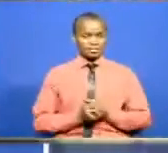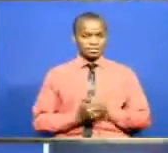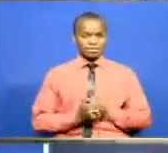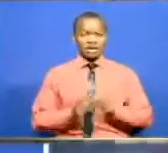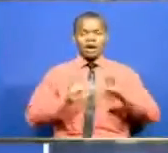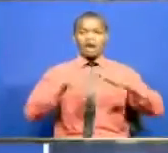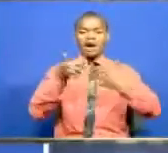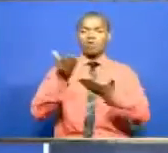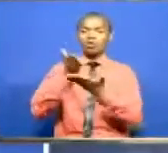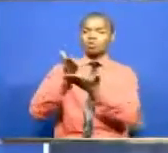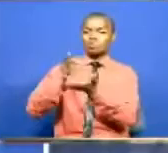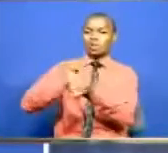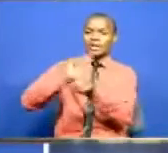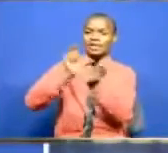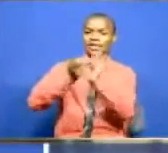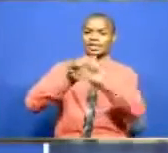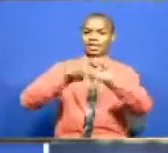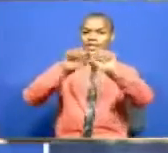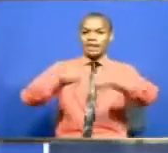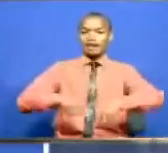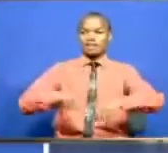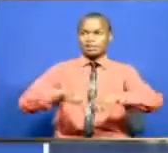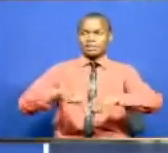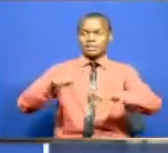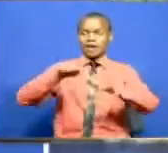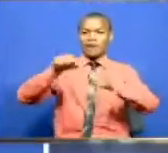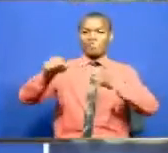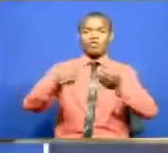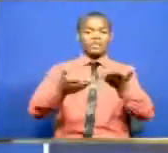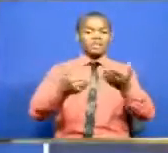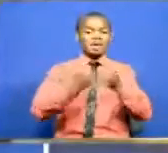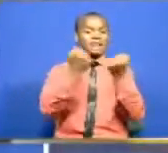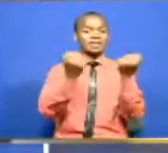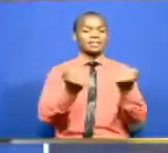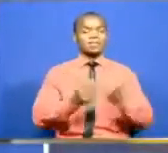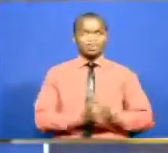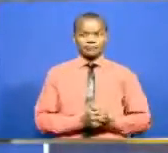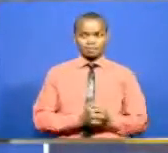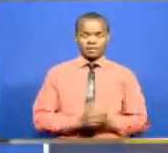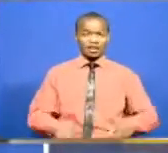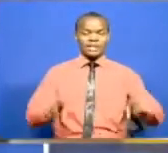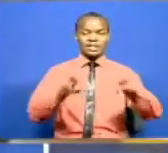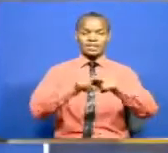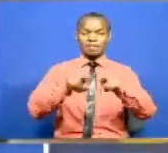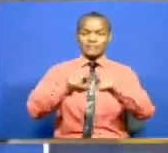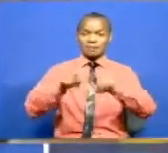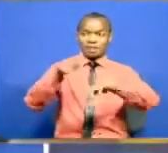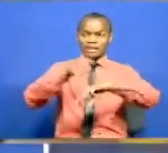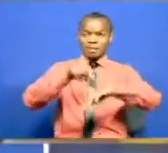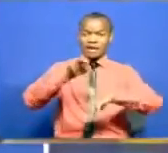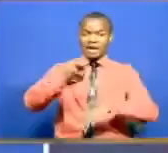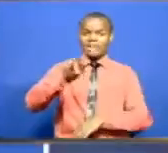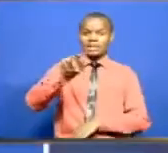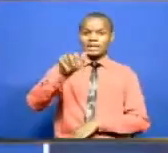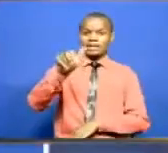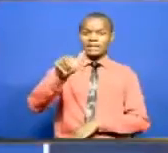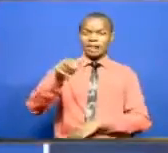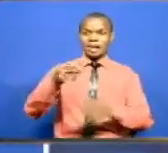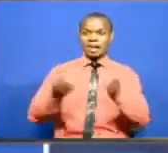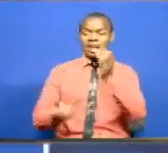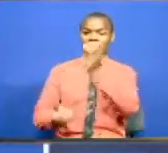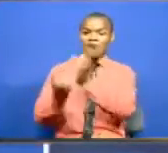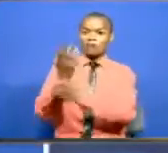make changes to avoid these accidents happening? Mito hiyo imetolewa huku NTSA ikizindua kampeni ya